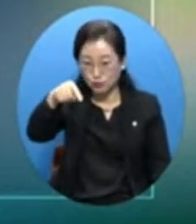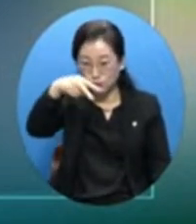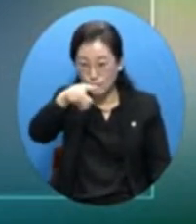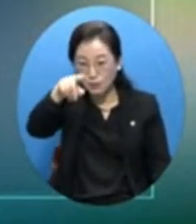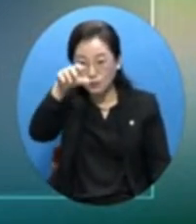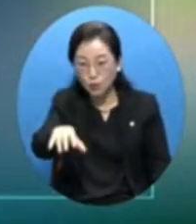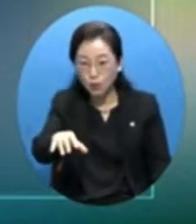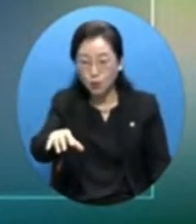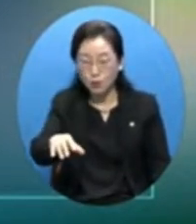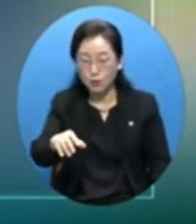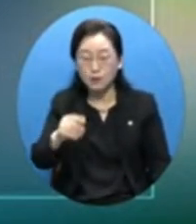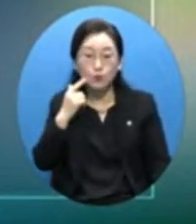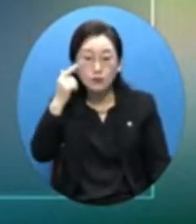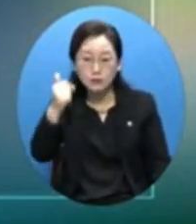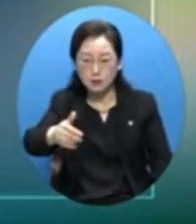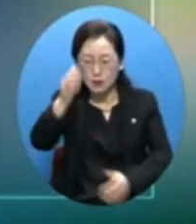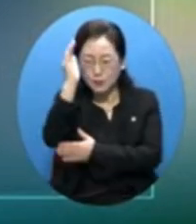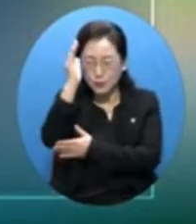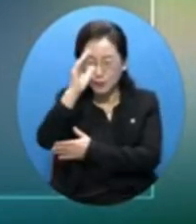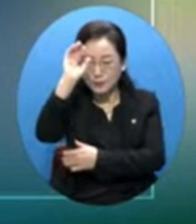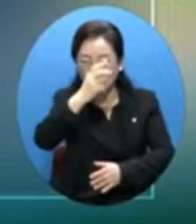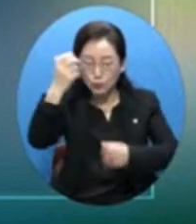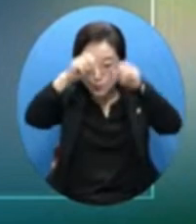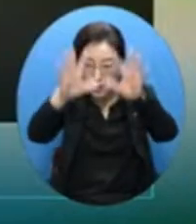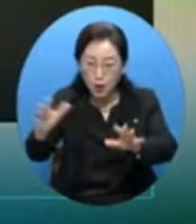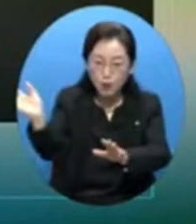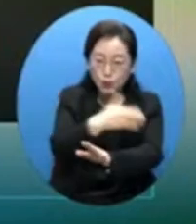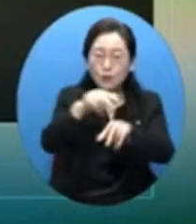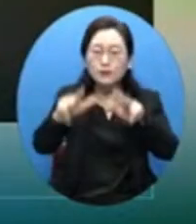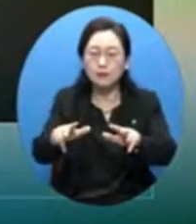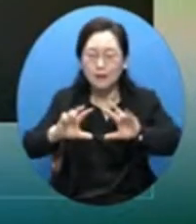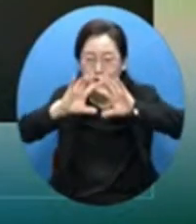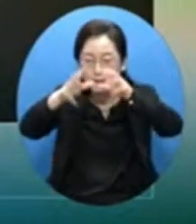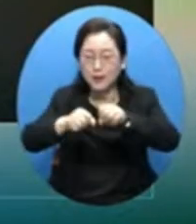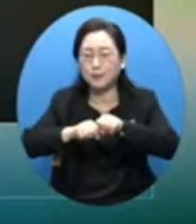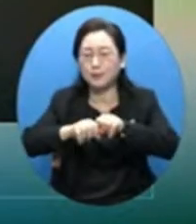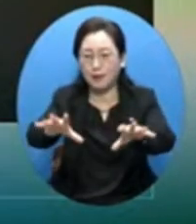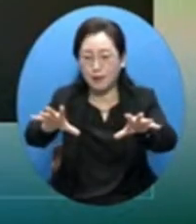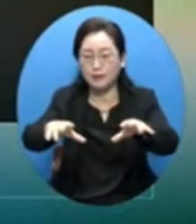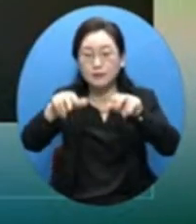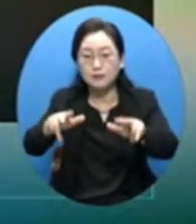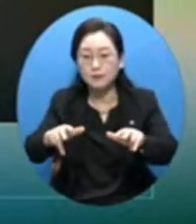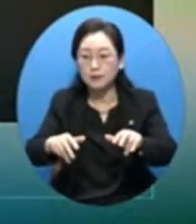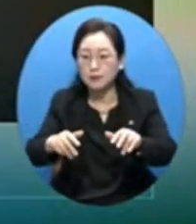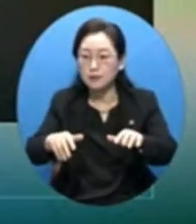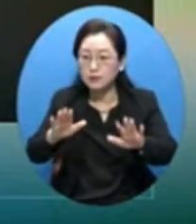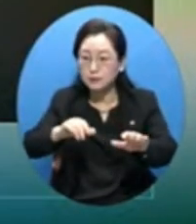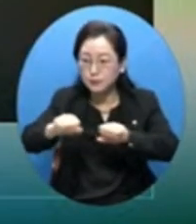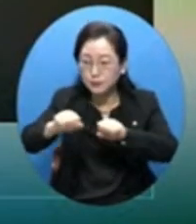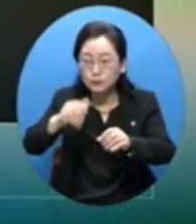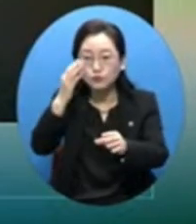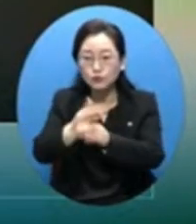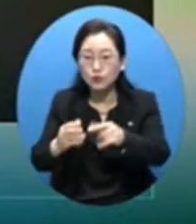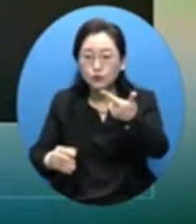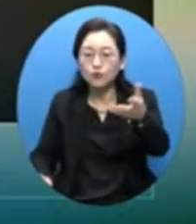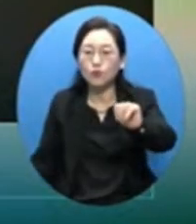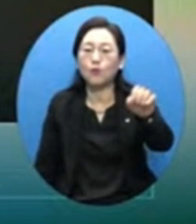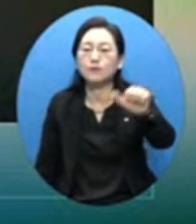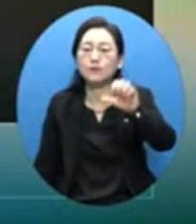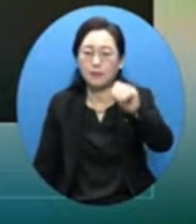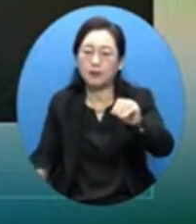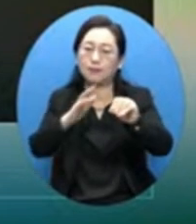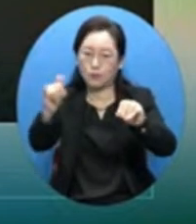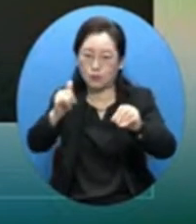1세기 만에 온 세계를 뒤덮어서 지금 전 세계에 이 순복음 오순절 성령운동에 참여한 자가 6억 5천만이 되는 놀라운 역사가